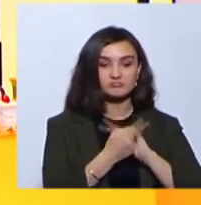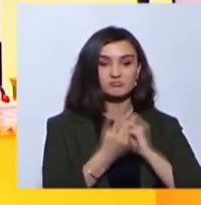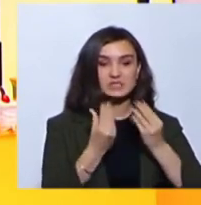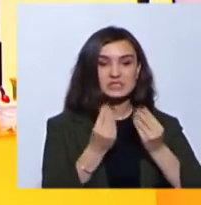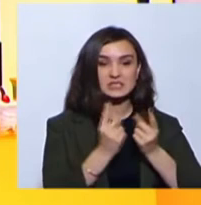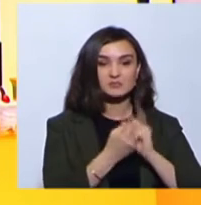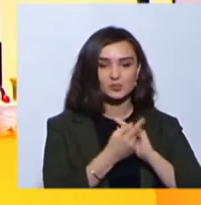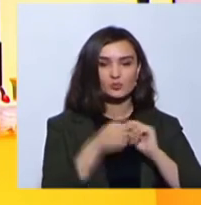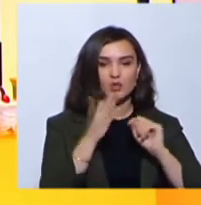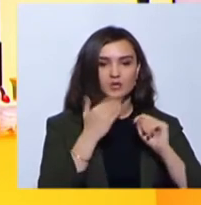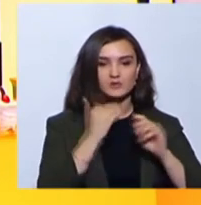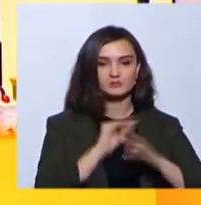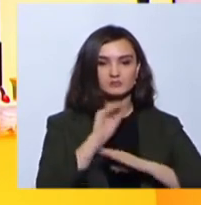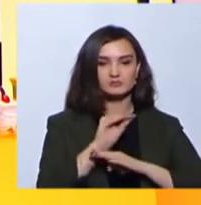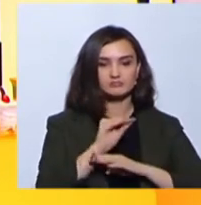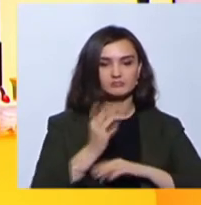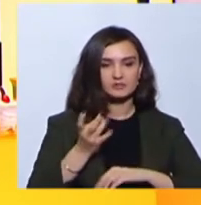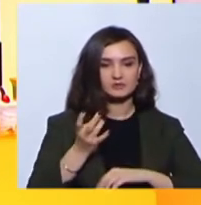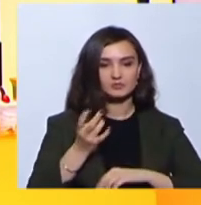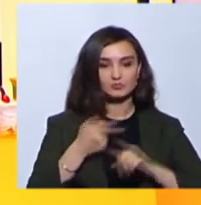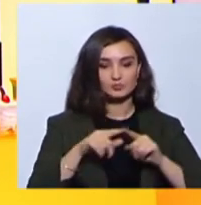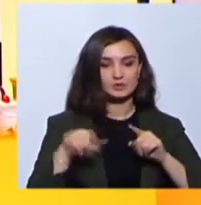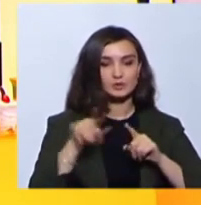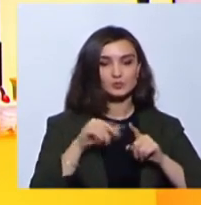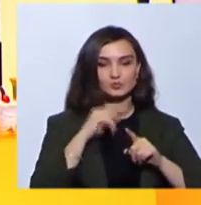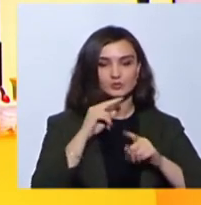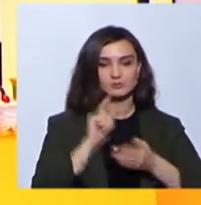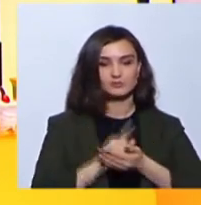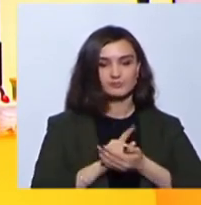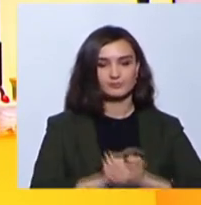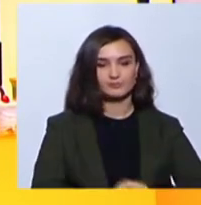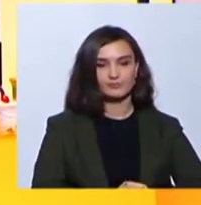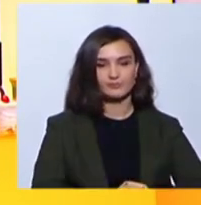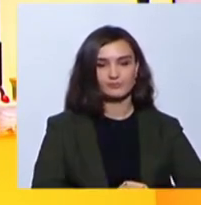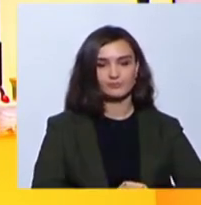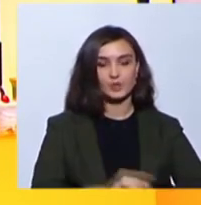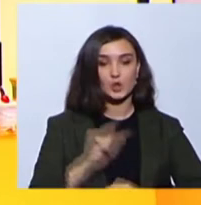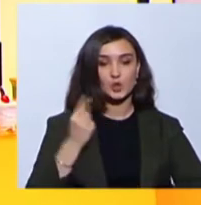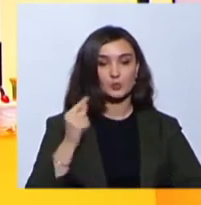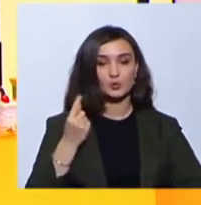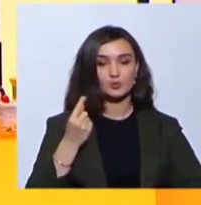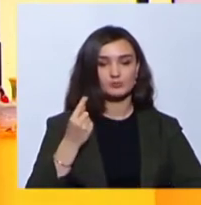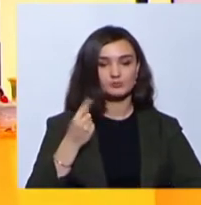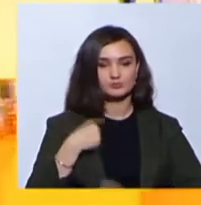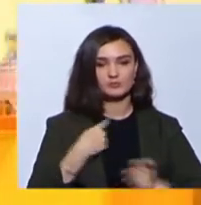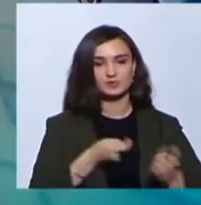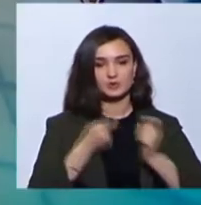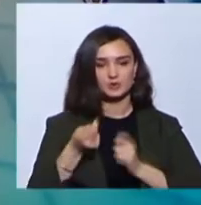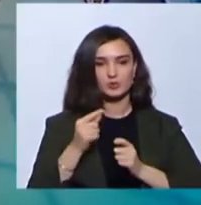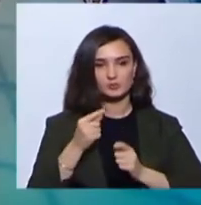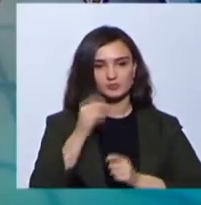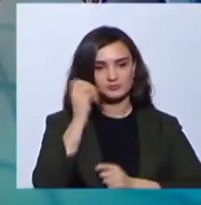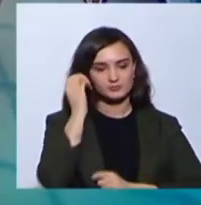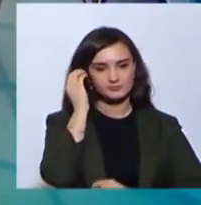ზრდის არჩევანი ახლა თქვენზეა შესაბამისად რეკომენდაცია უნდა გაითვალისწინოთ და როდესაც ლობიოზე ვლაპარაკობთ მე წამოვიღებ ლობიოს